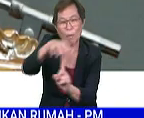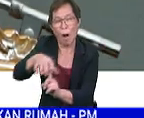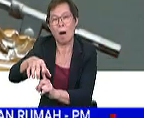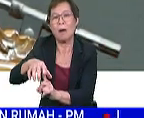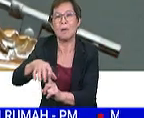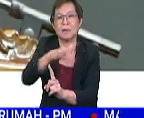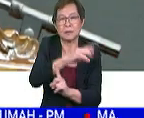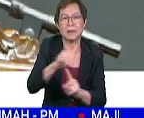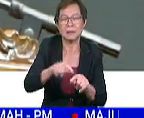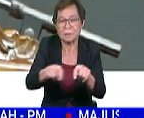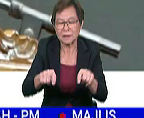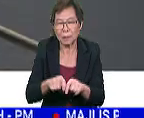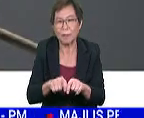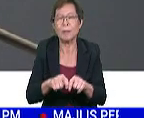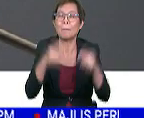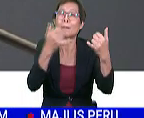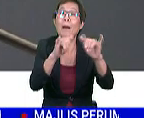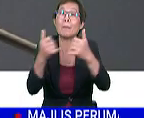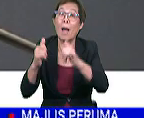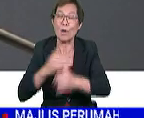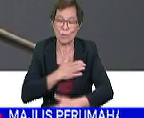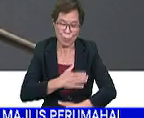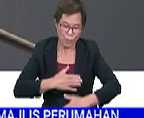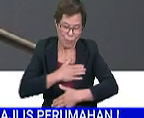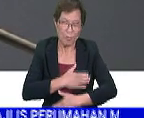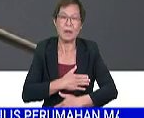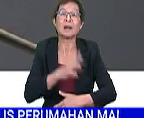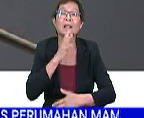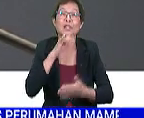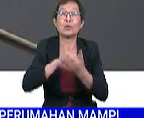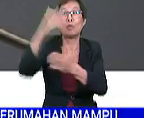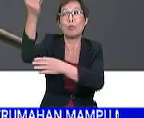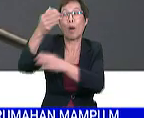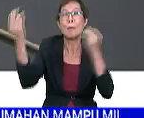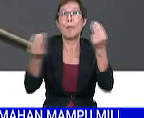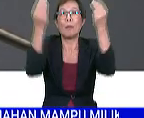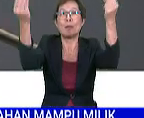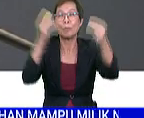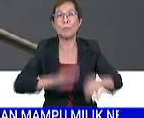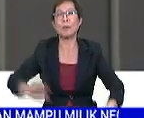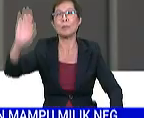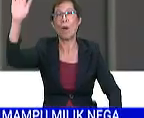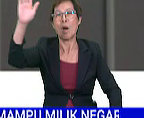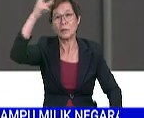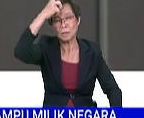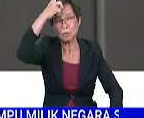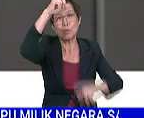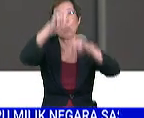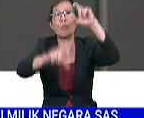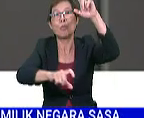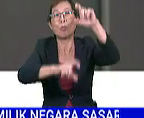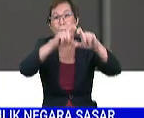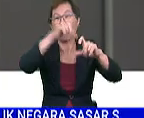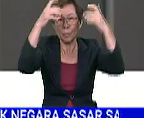dan juga di kawasan-kawasan riadah Beliau berkata demikian ketika berucap pada Majlis angkat sumpah Datuk Bandar yang